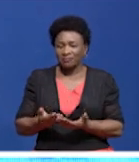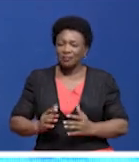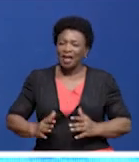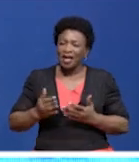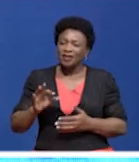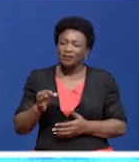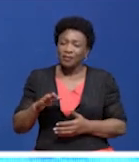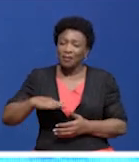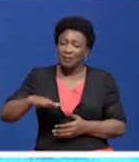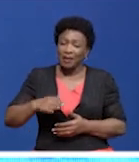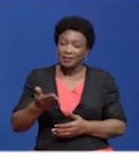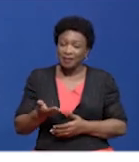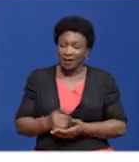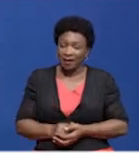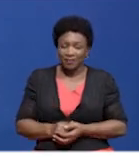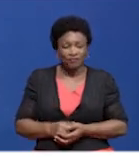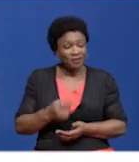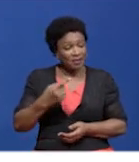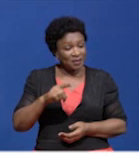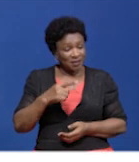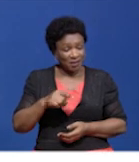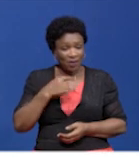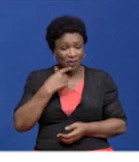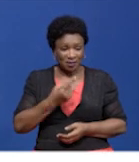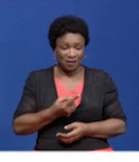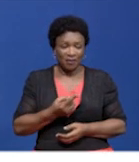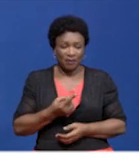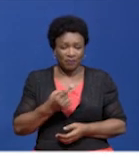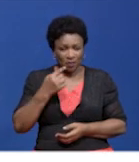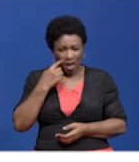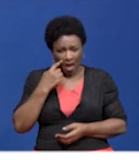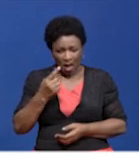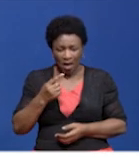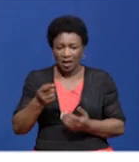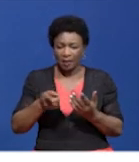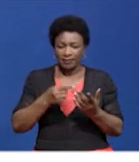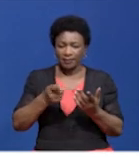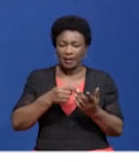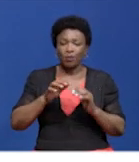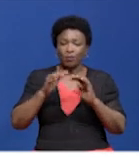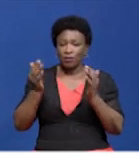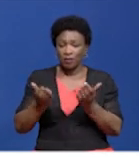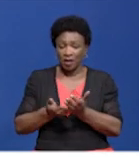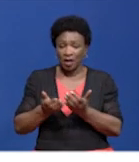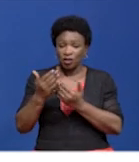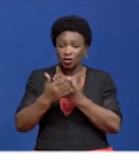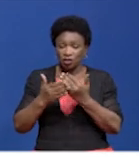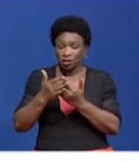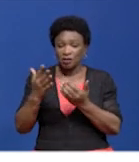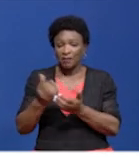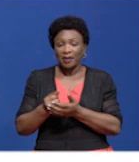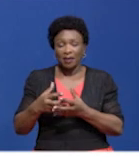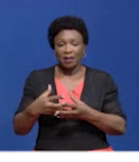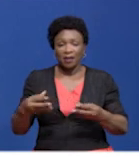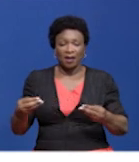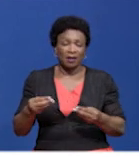kawa kiem naama kia nchi ambo huwa zakum na mhara makwa zaidi